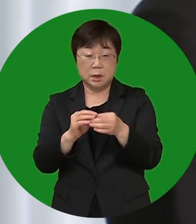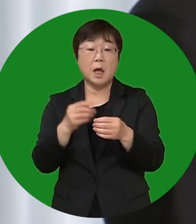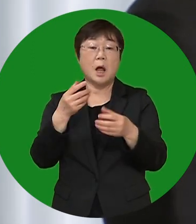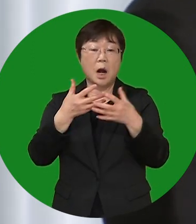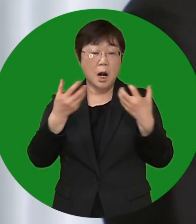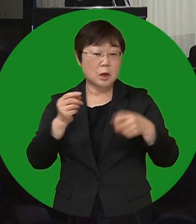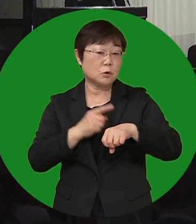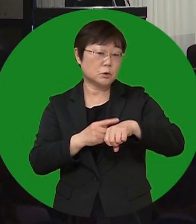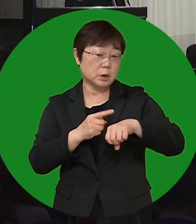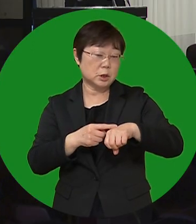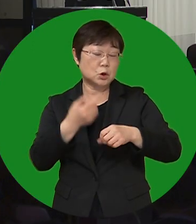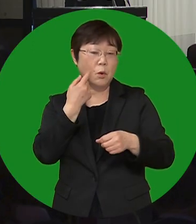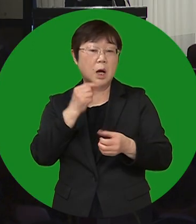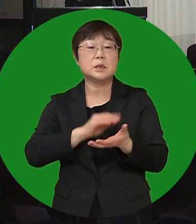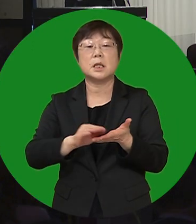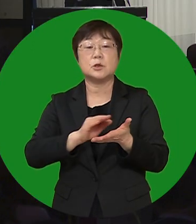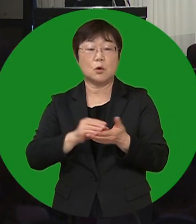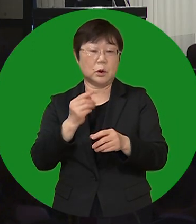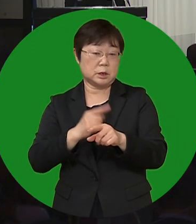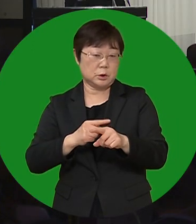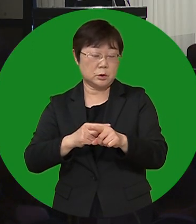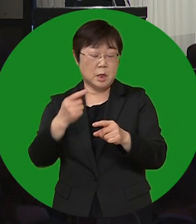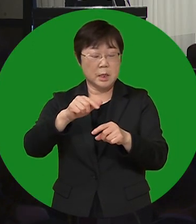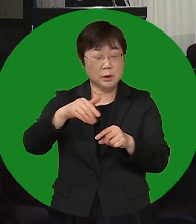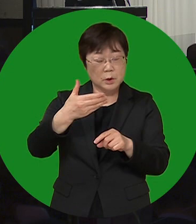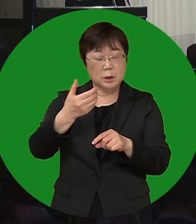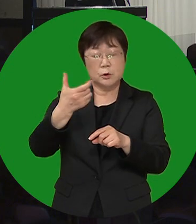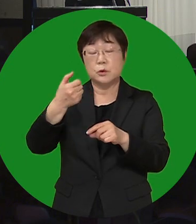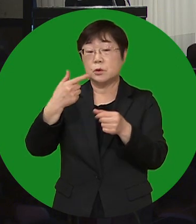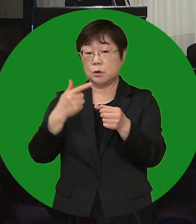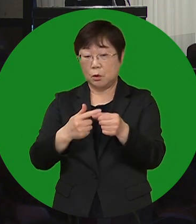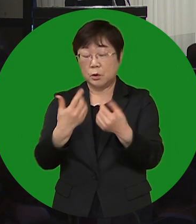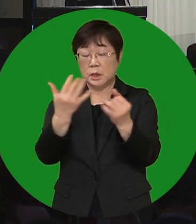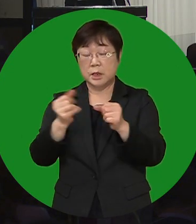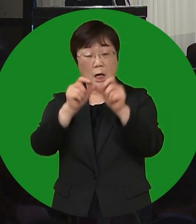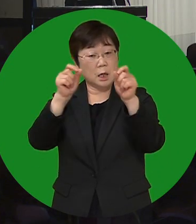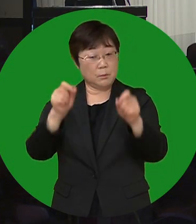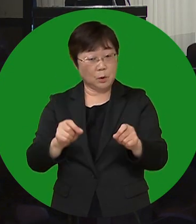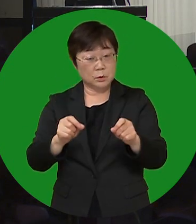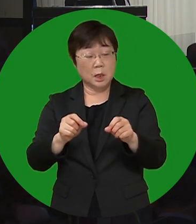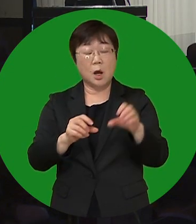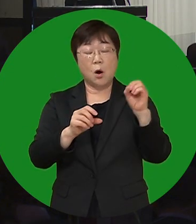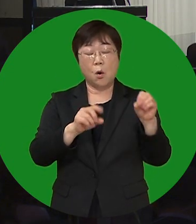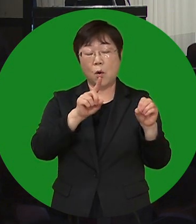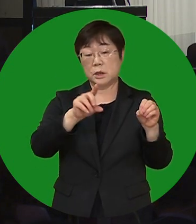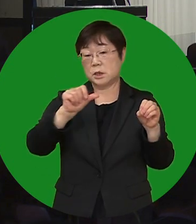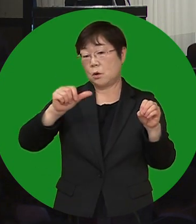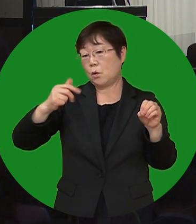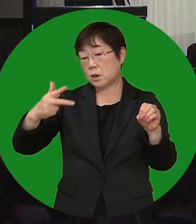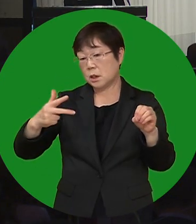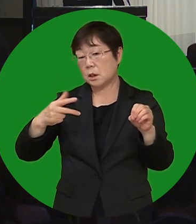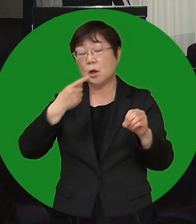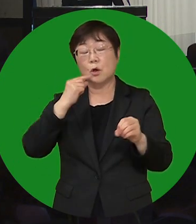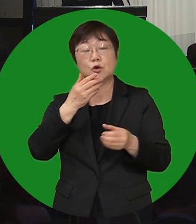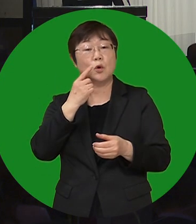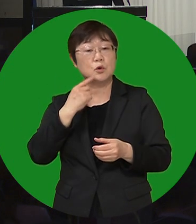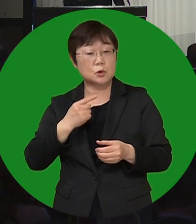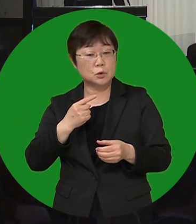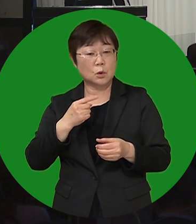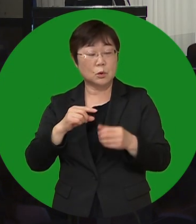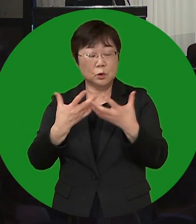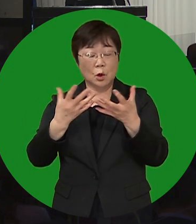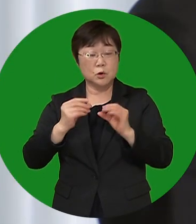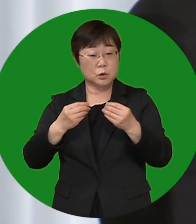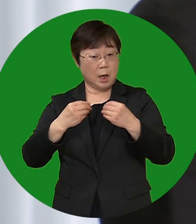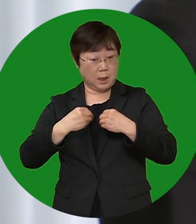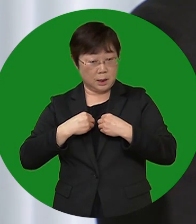ます1996年に社会問題となった病原性大腸統合157による食中毒の集団